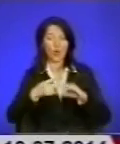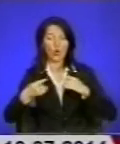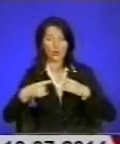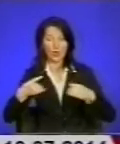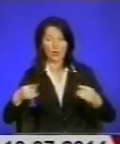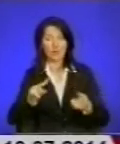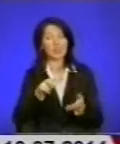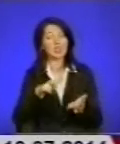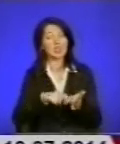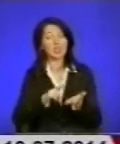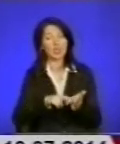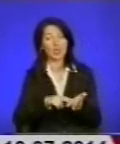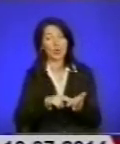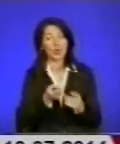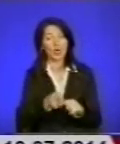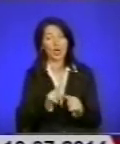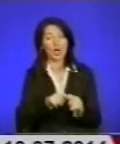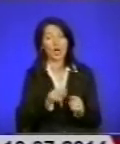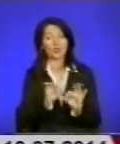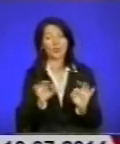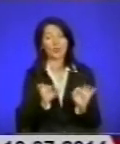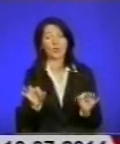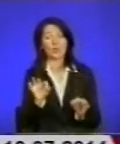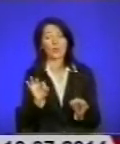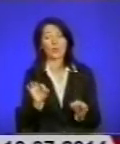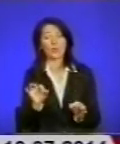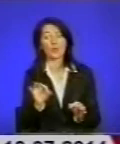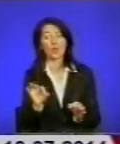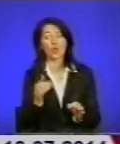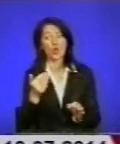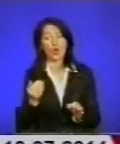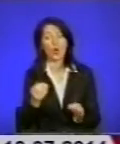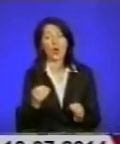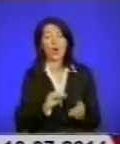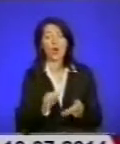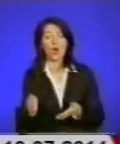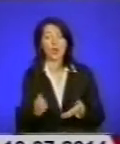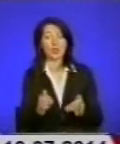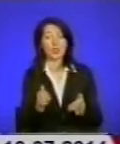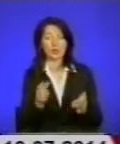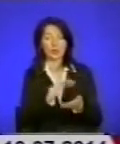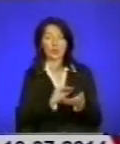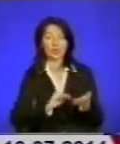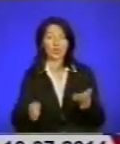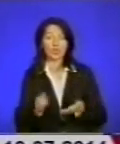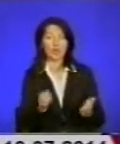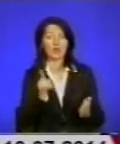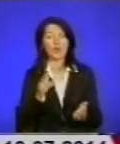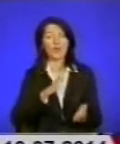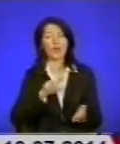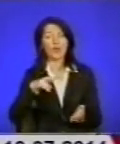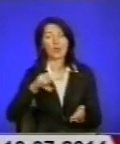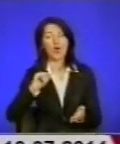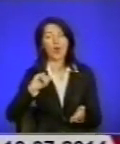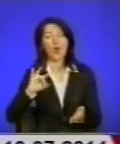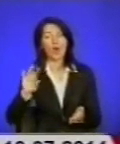листівкою, яка розповідає про його творчий шлях. Степан Сипеляк був лауреатом